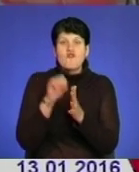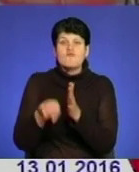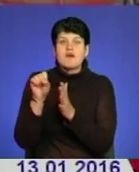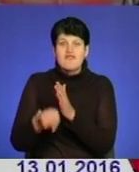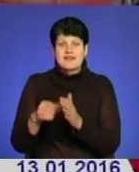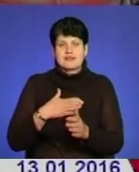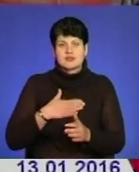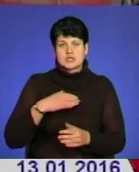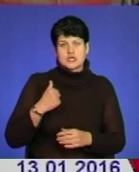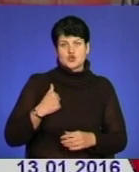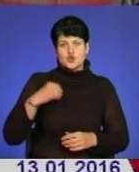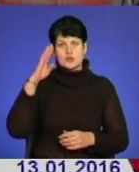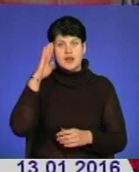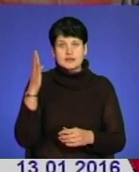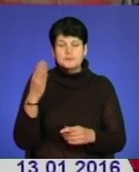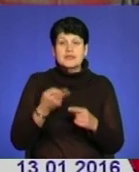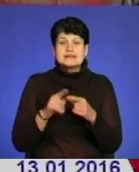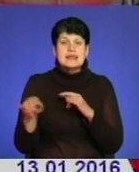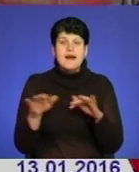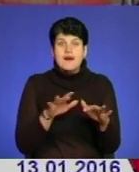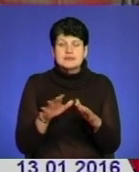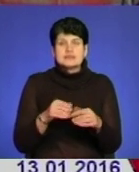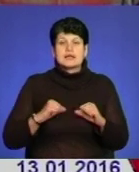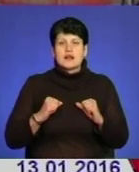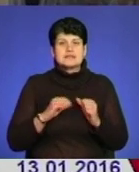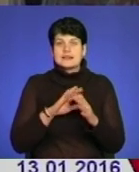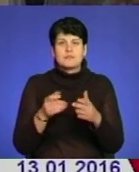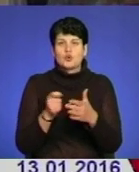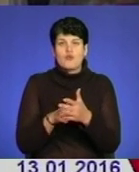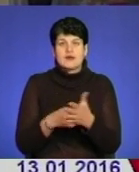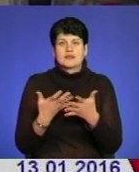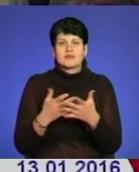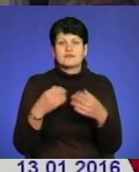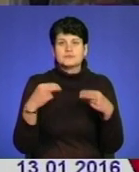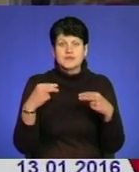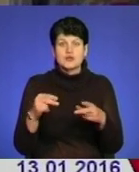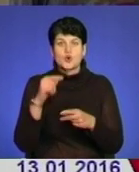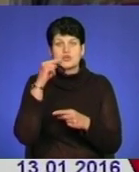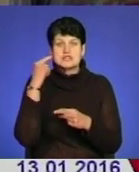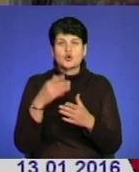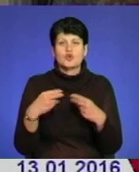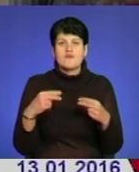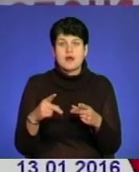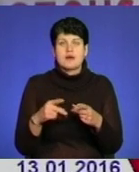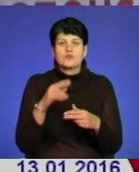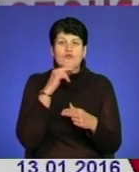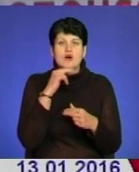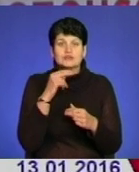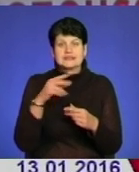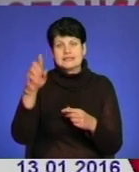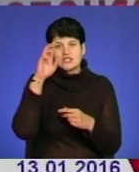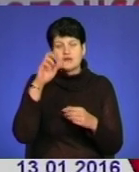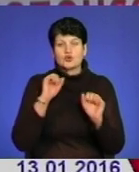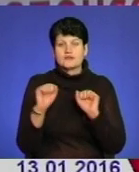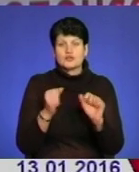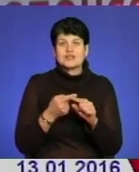солдат. Цією акцією активісти намагаються не тільки блокувати реалізацію російського товару, а й привернути увагу державного керівництва до